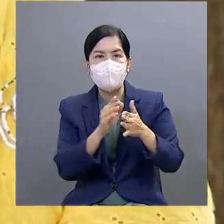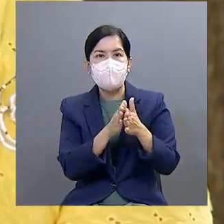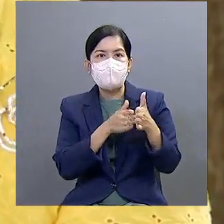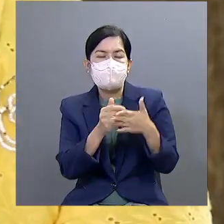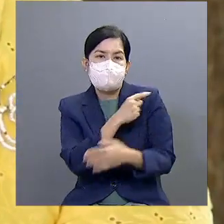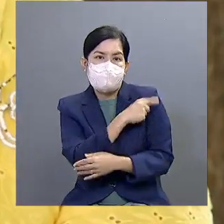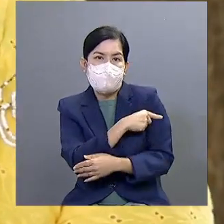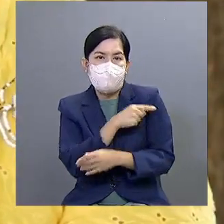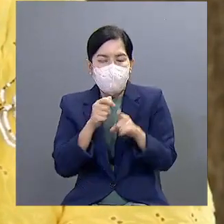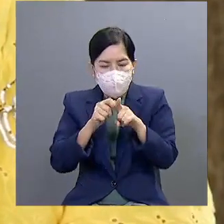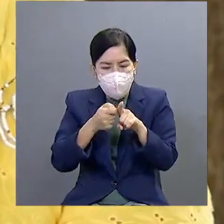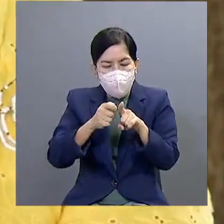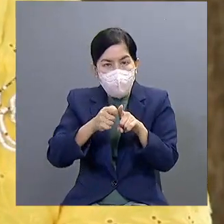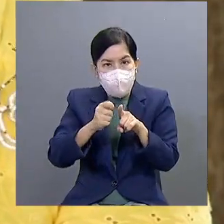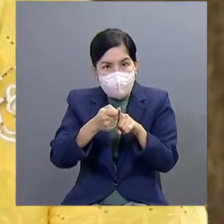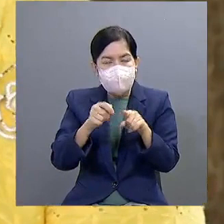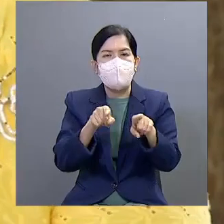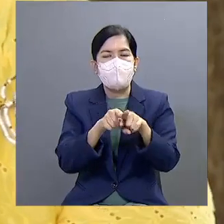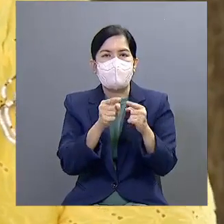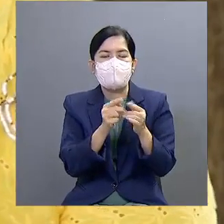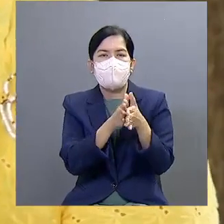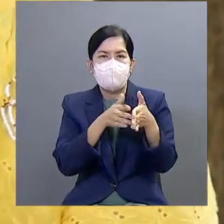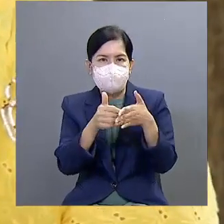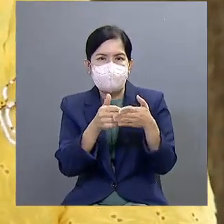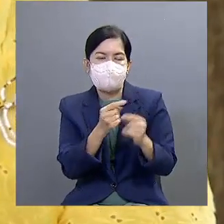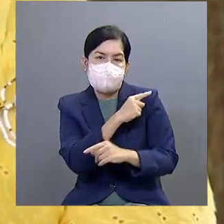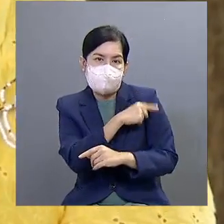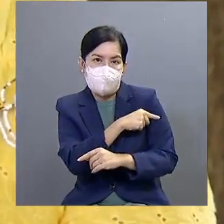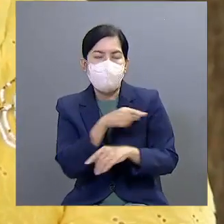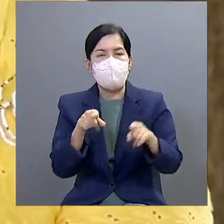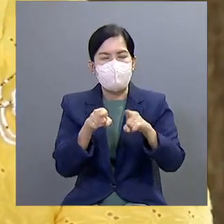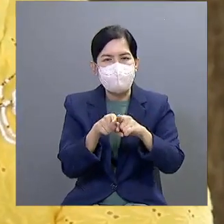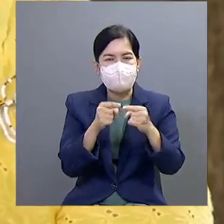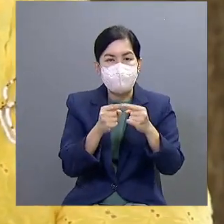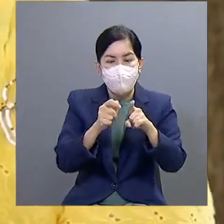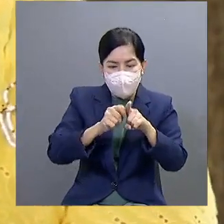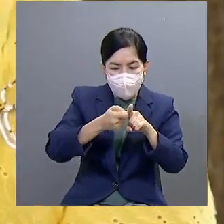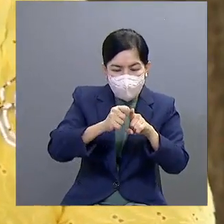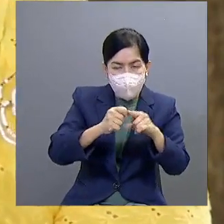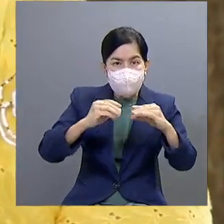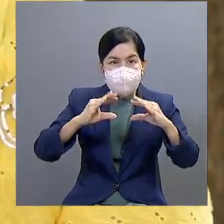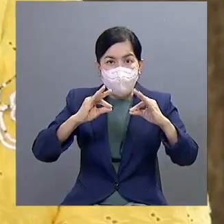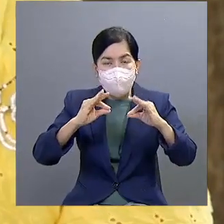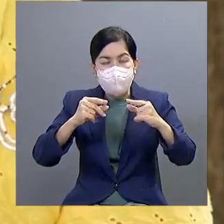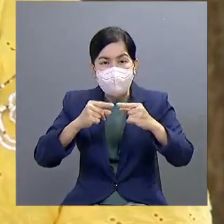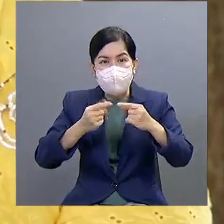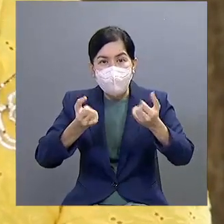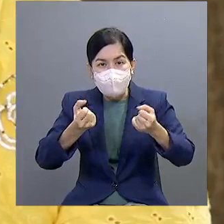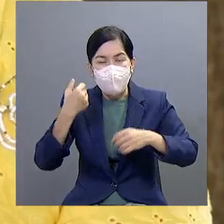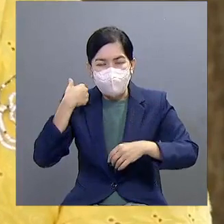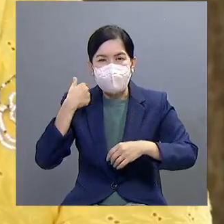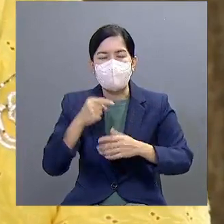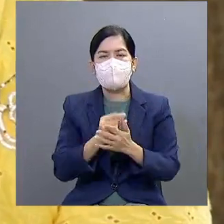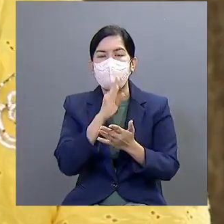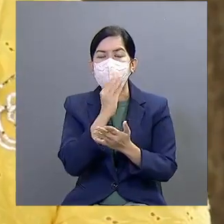คล้ายๆข้าวโพดข้าวเหนียวนะคะเป็นลักษณะคล้ายๆข้าวโพดข้าวเหนียวแล้วก็ตัวเนื้อสัมผัสของเนื้อข้าวโพดอ่ะเวลาเคี้ยวไปเนี่ยมันจะมี